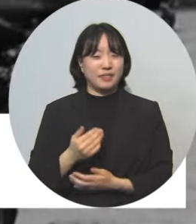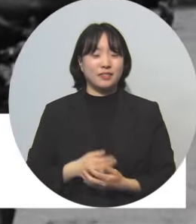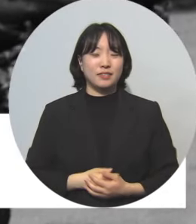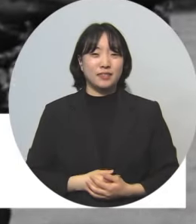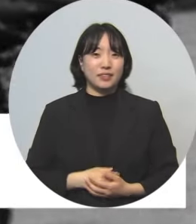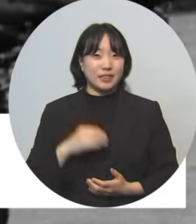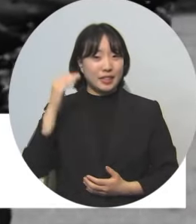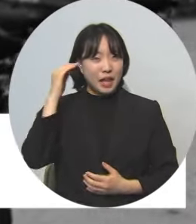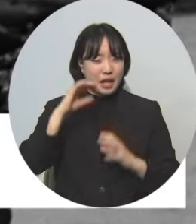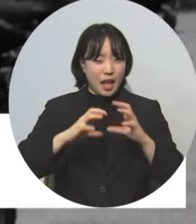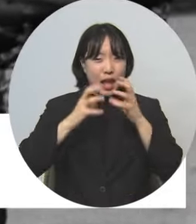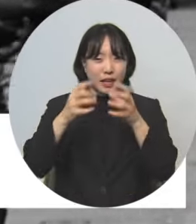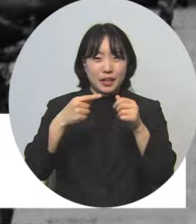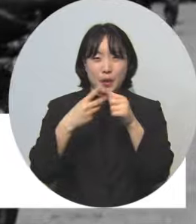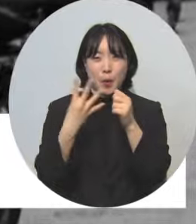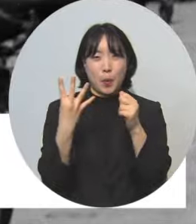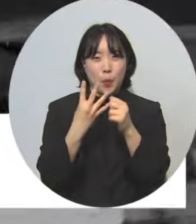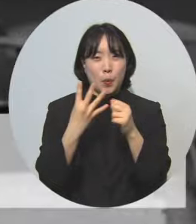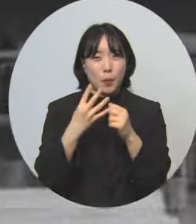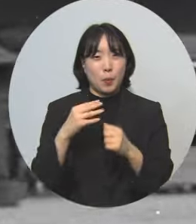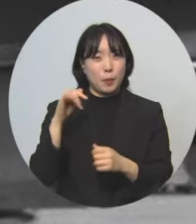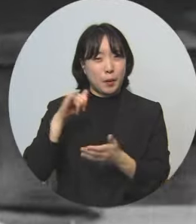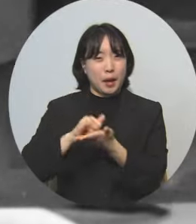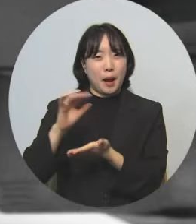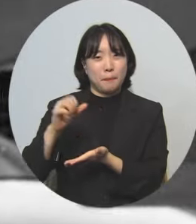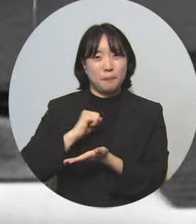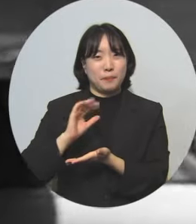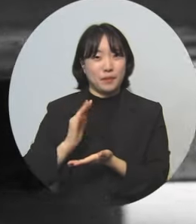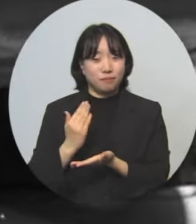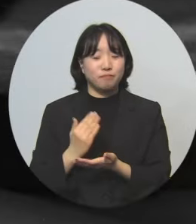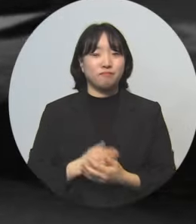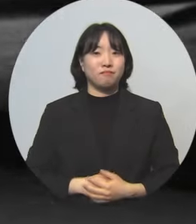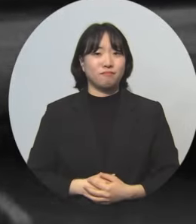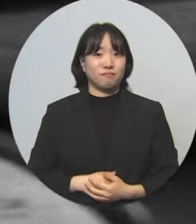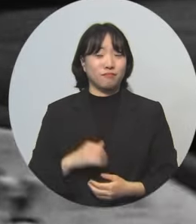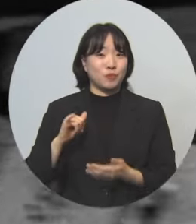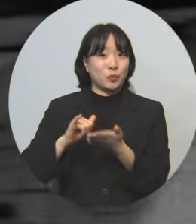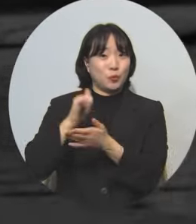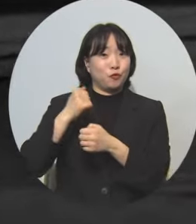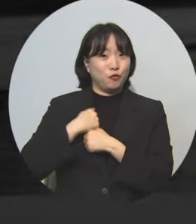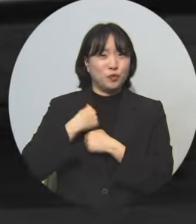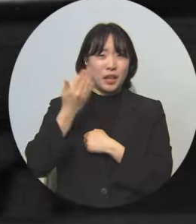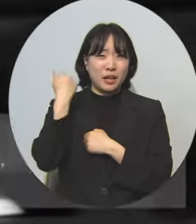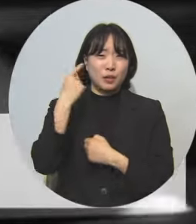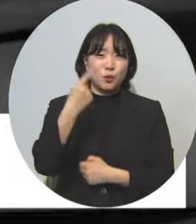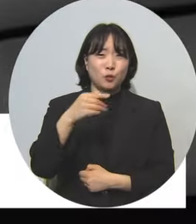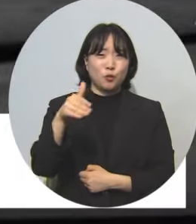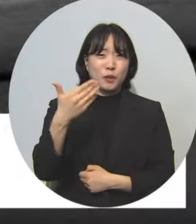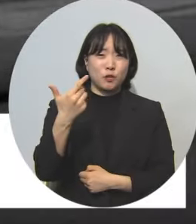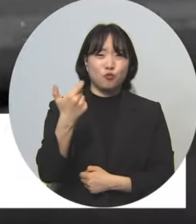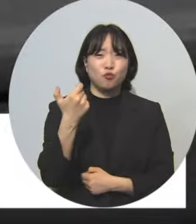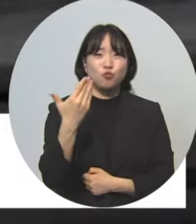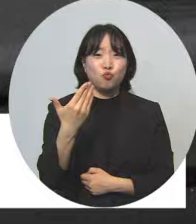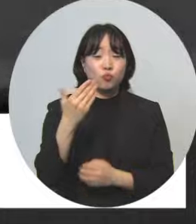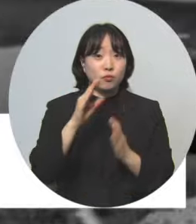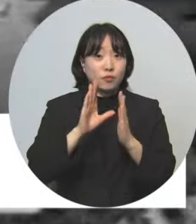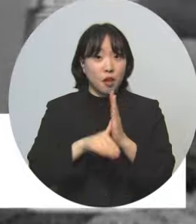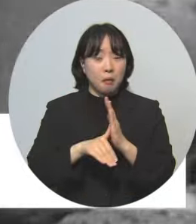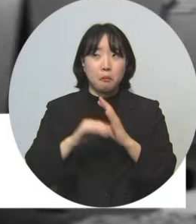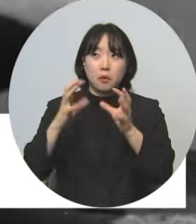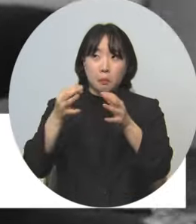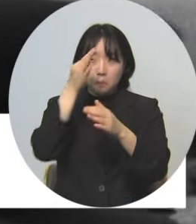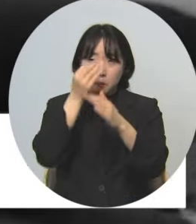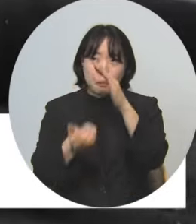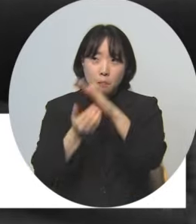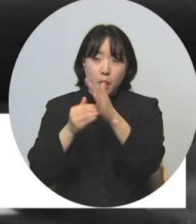세계에서 네 번째로 팬텀기를 갖게 되었으며 공군은 지난 1969년 당시 세계 최강의 신예기였던